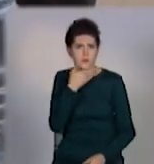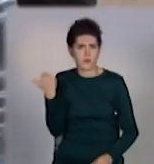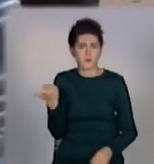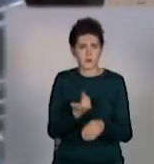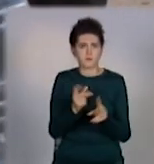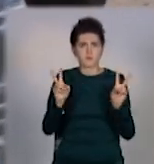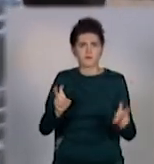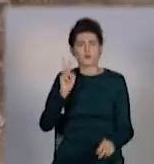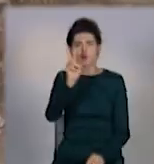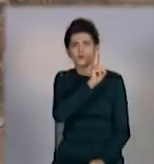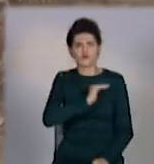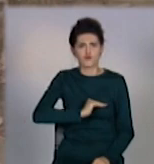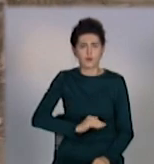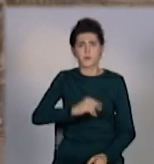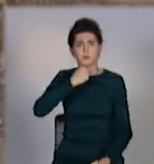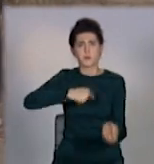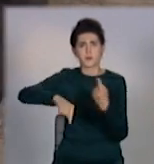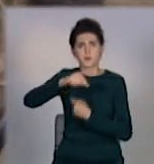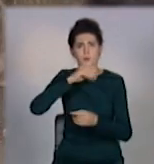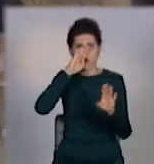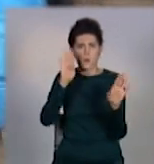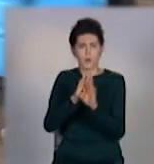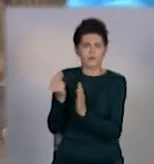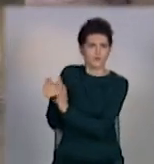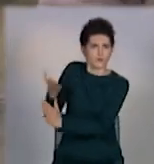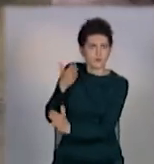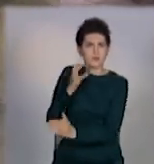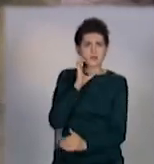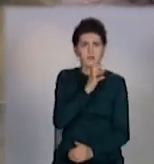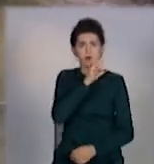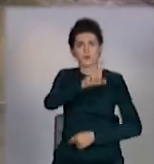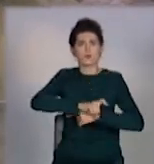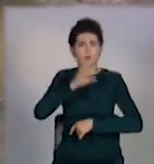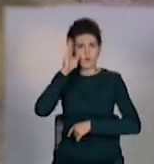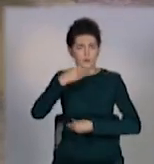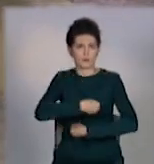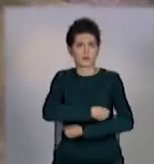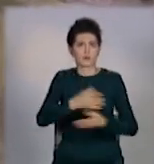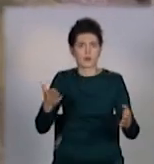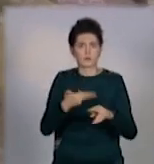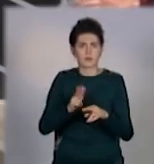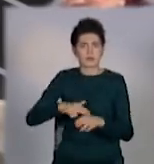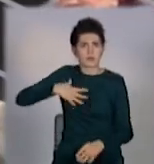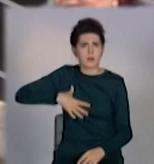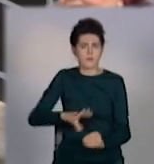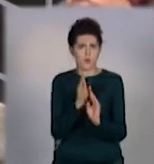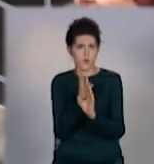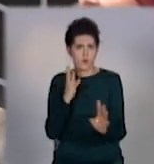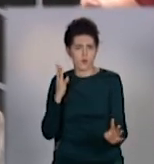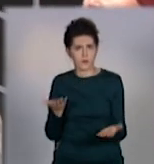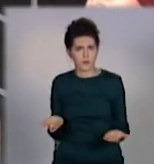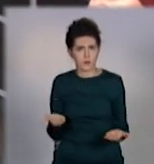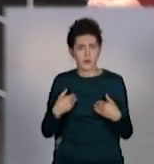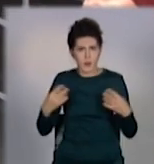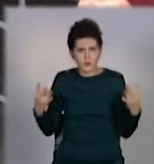організували бізнес. Питну воду везуть із сусіднього Сєвєродонецька. Біля під'їздів утворюються черги. Що в кранах немає? Людям